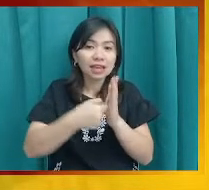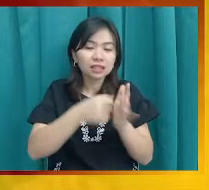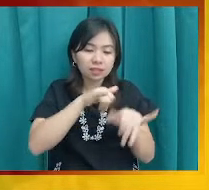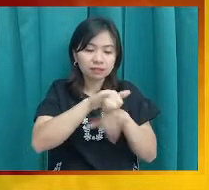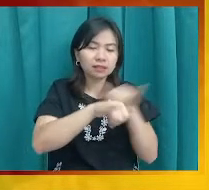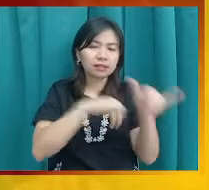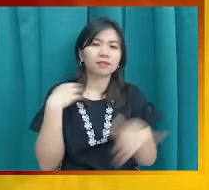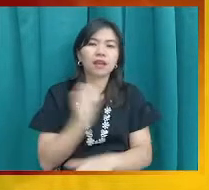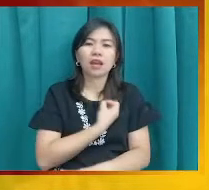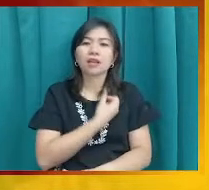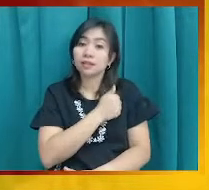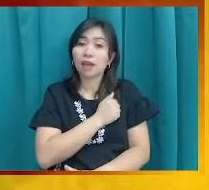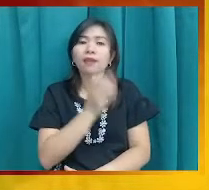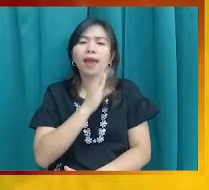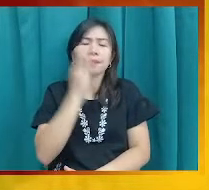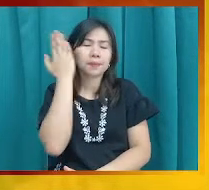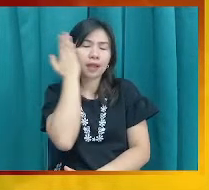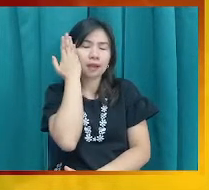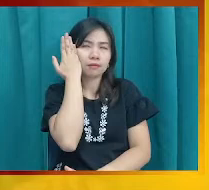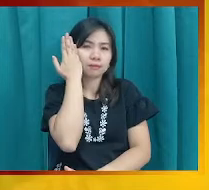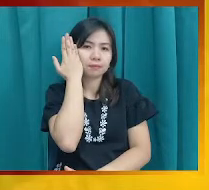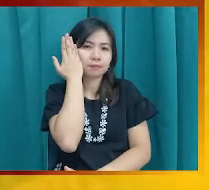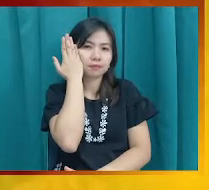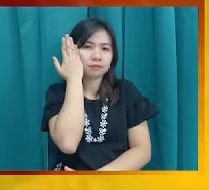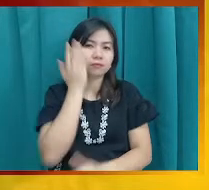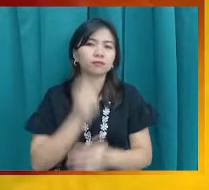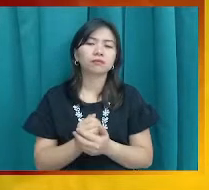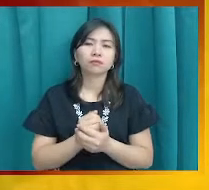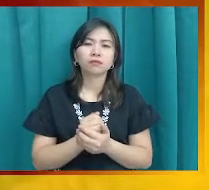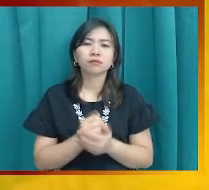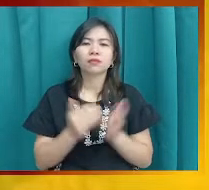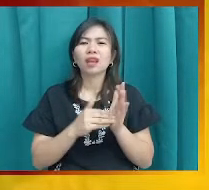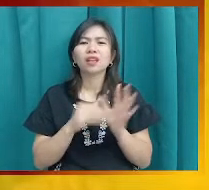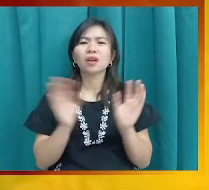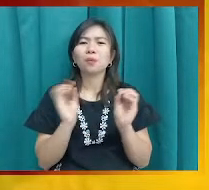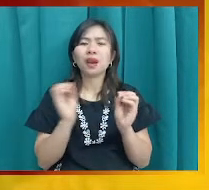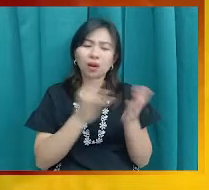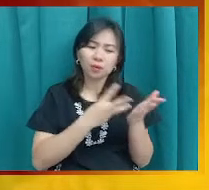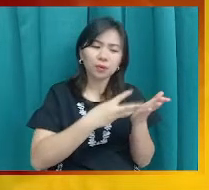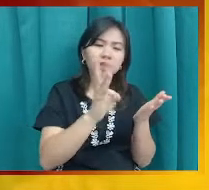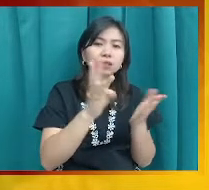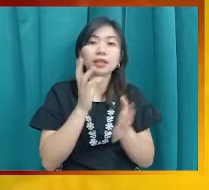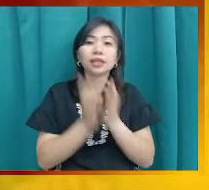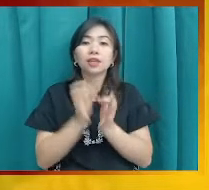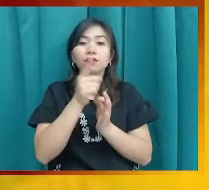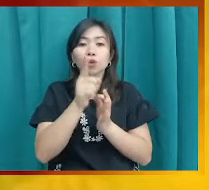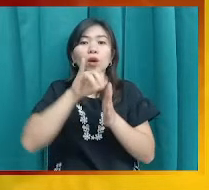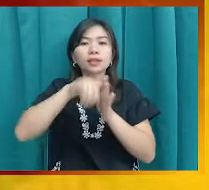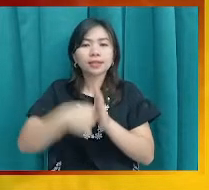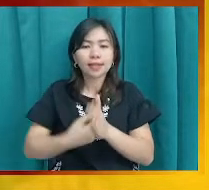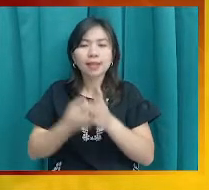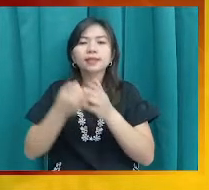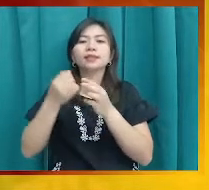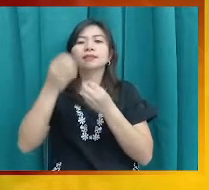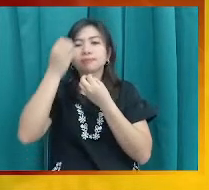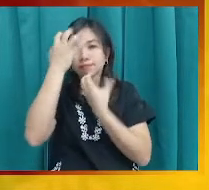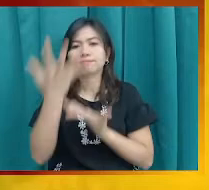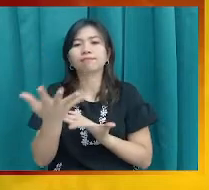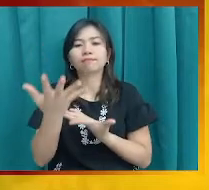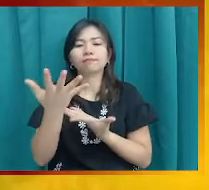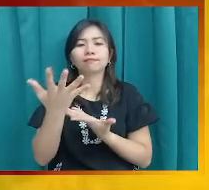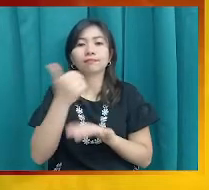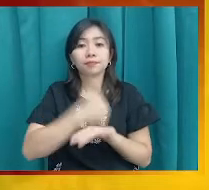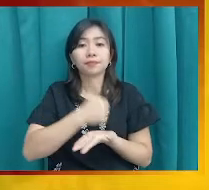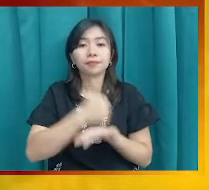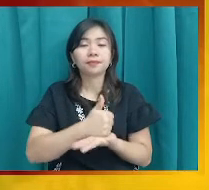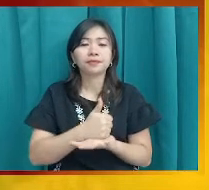Diba? Niluloko mo ang sarili mo. Kaya sabi nga, walang lugi dito, young people, kung susunod ka lang. Huh? Yan ang tatandaan ninyo, young